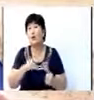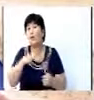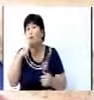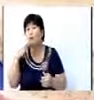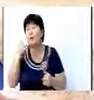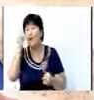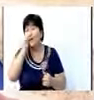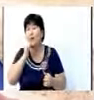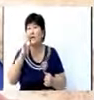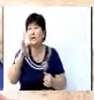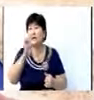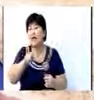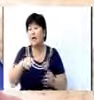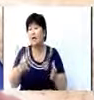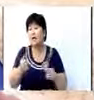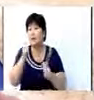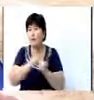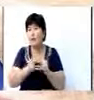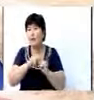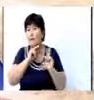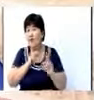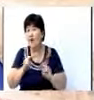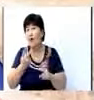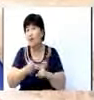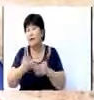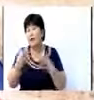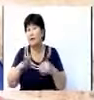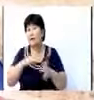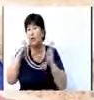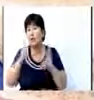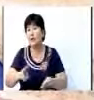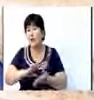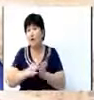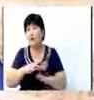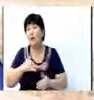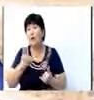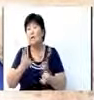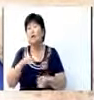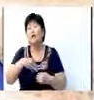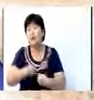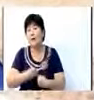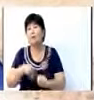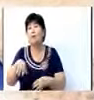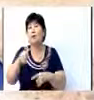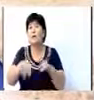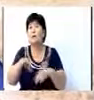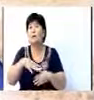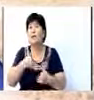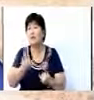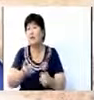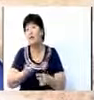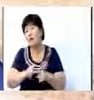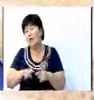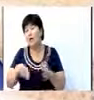много уже устаревших н.с. они требуют ежедневного контроля на днях произошел несчастный случай мы выражаем родным погибших своих соболезнования со